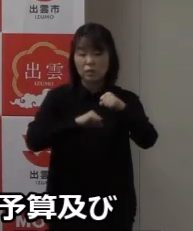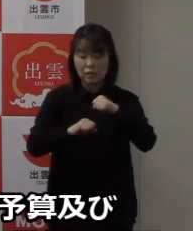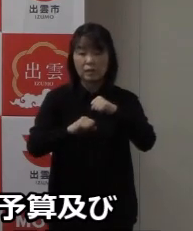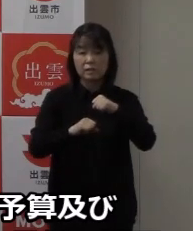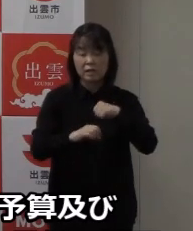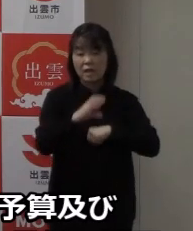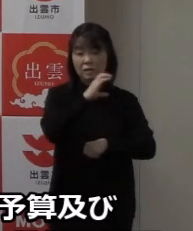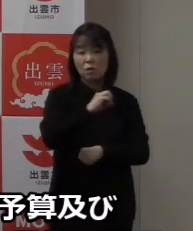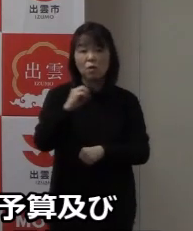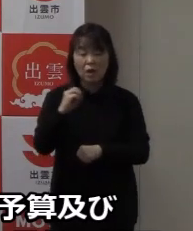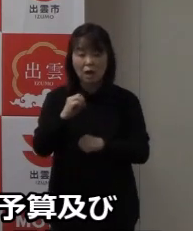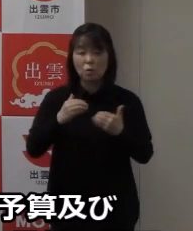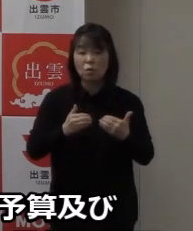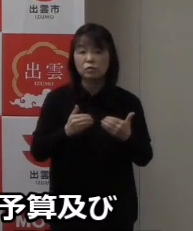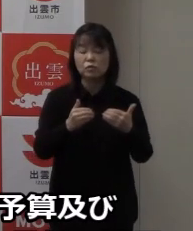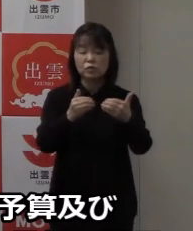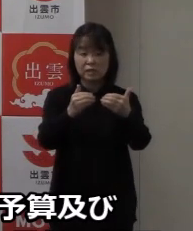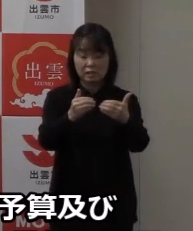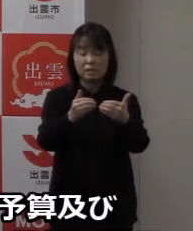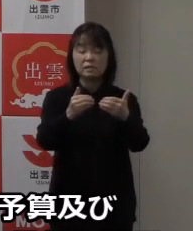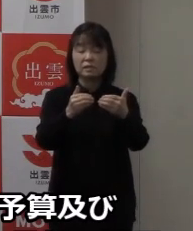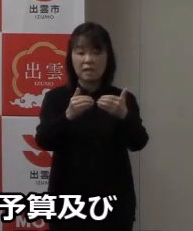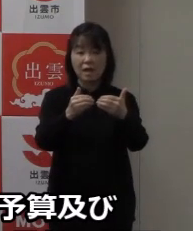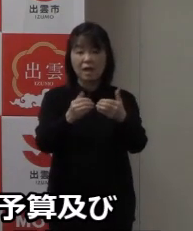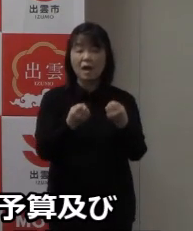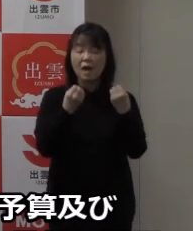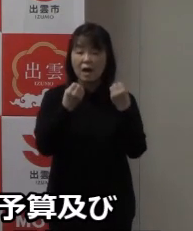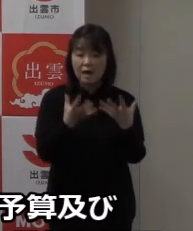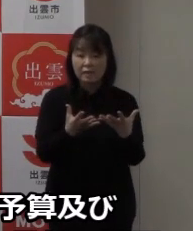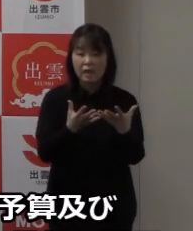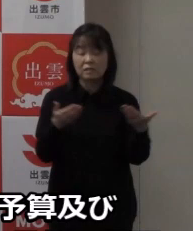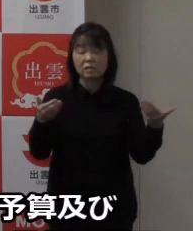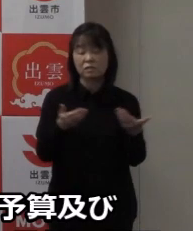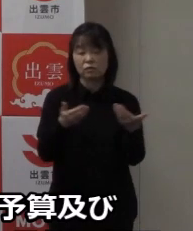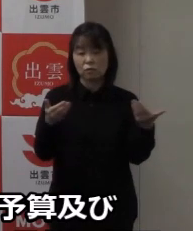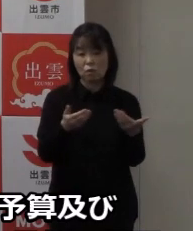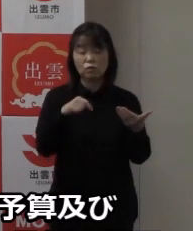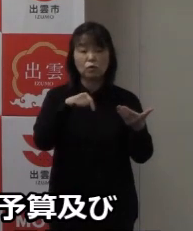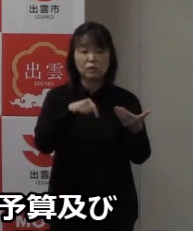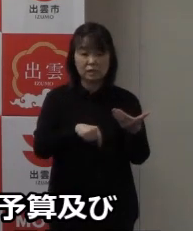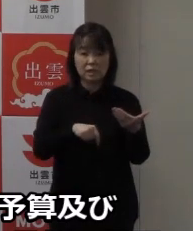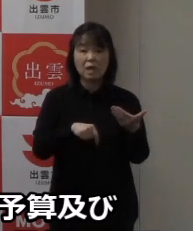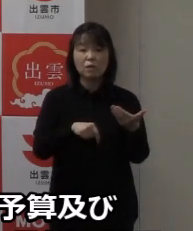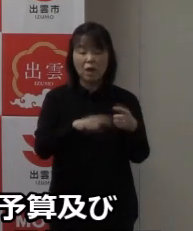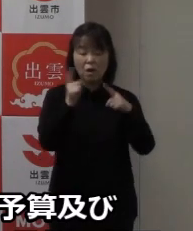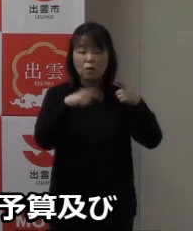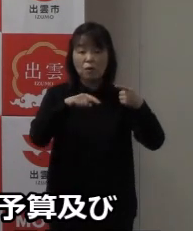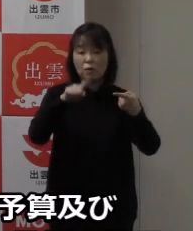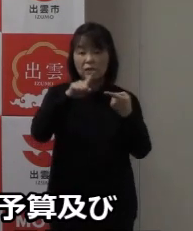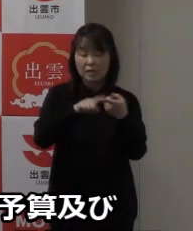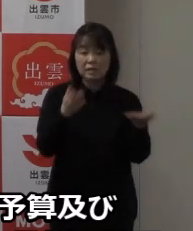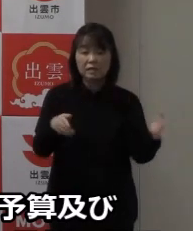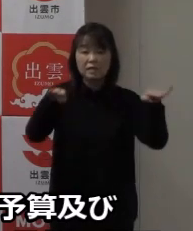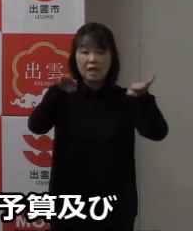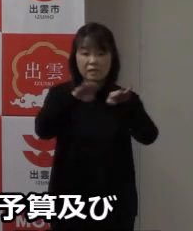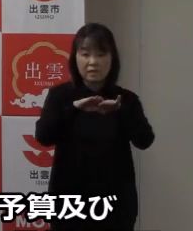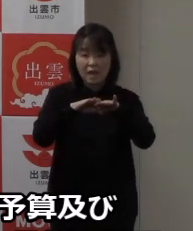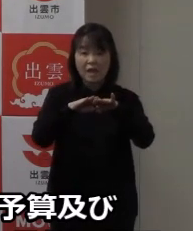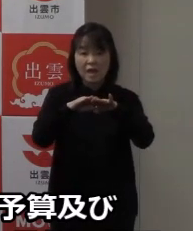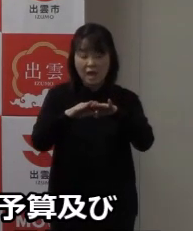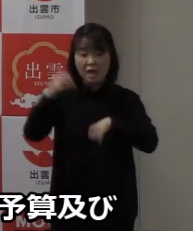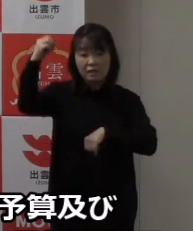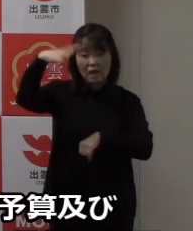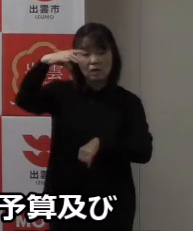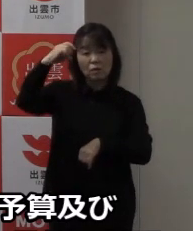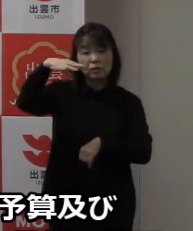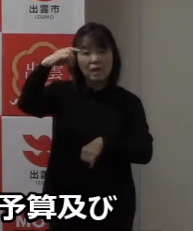カーボンを推進事業をしてまいります。新規としては公共施設における太陽光発電設備等の導入